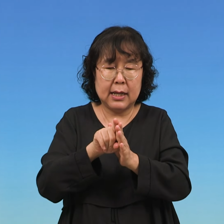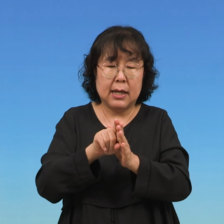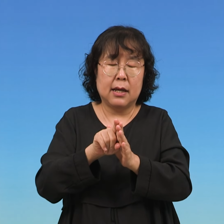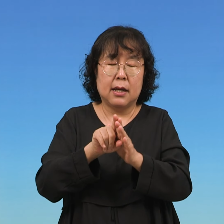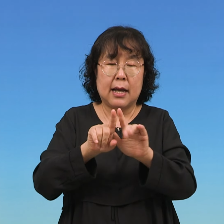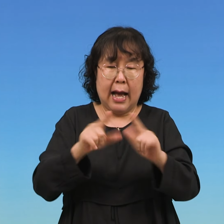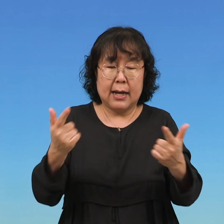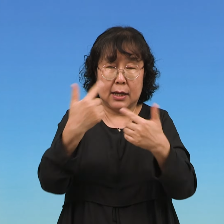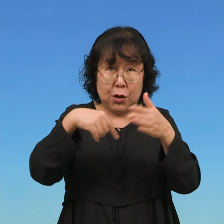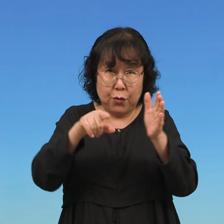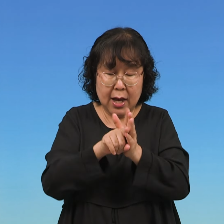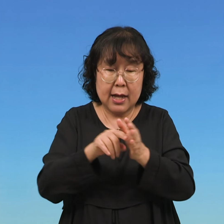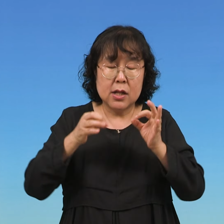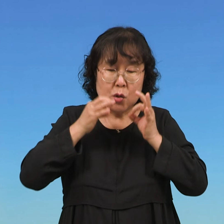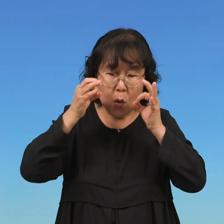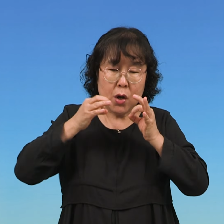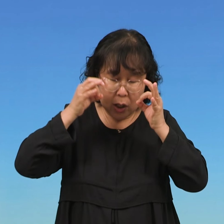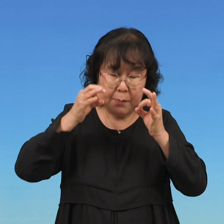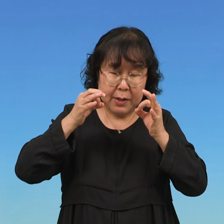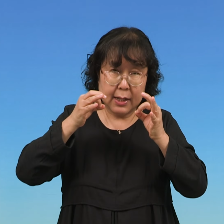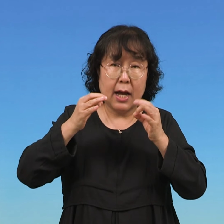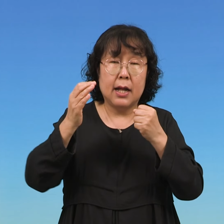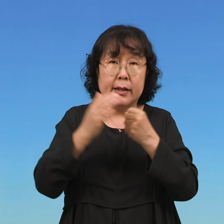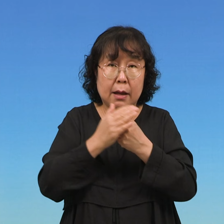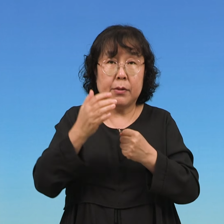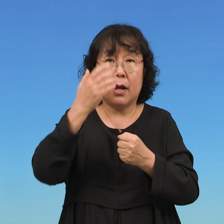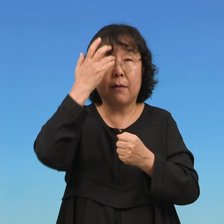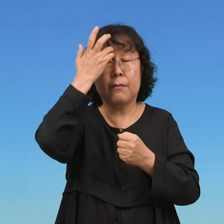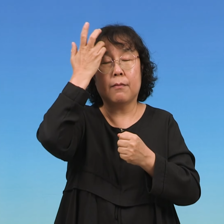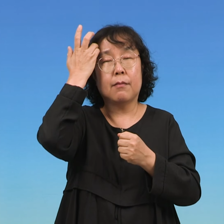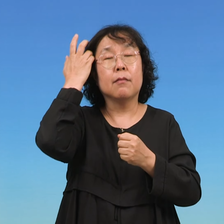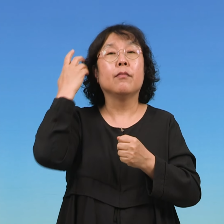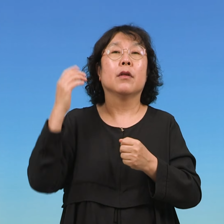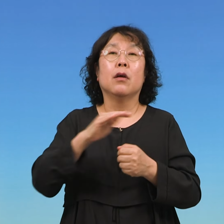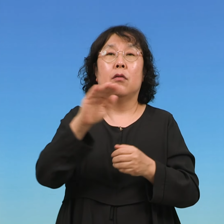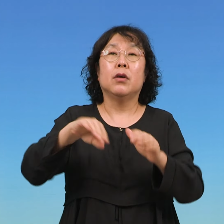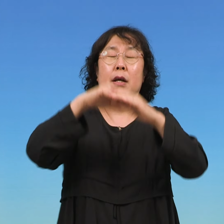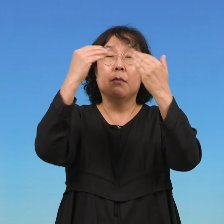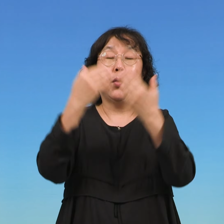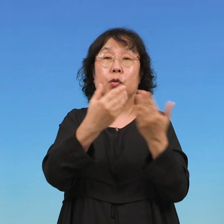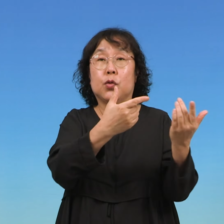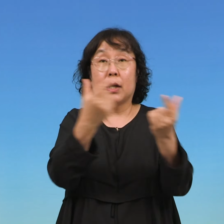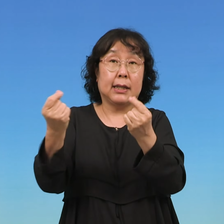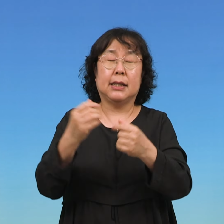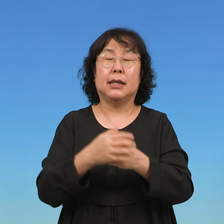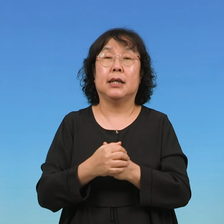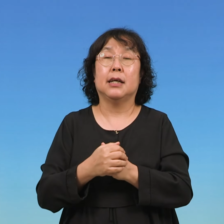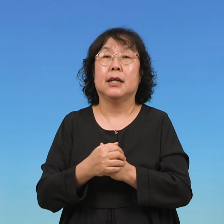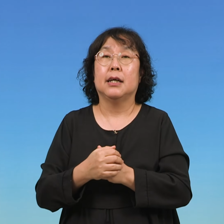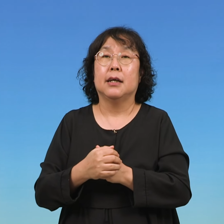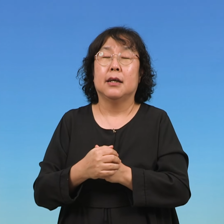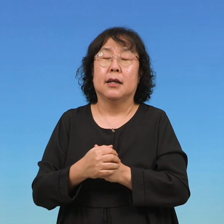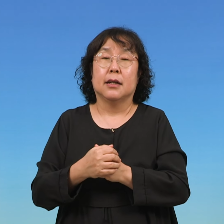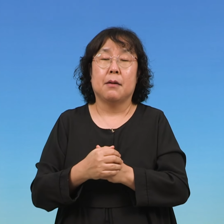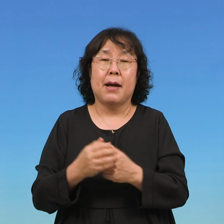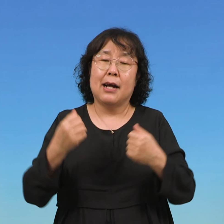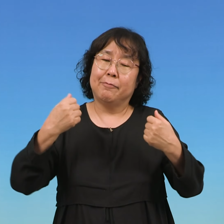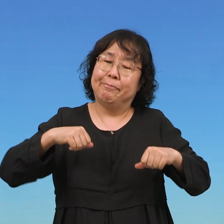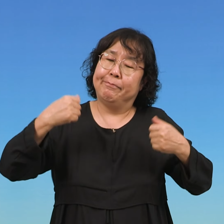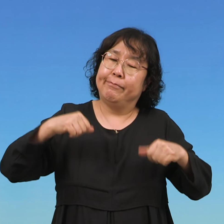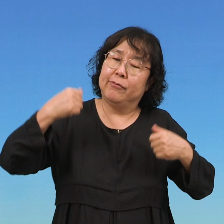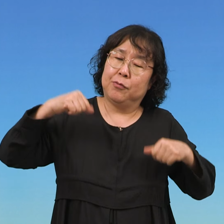여러분들하고 이제 정말이 찬양으로 한번 다 흑인 교회 같으면 다